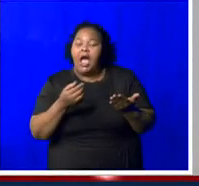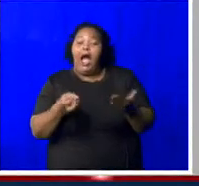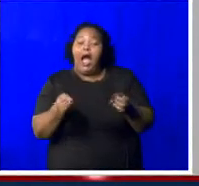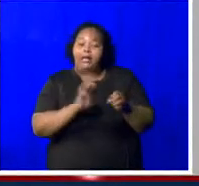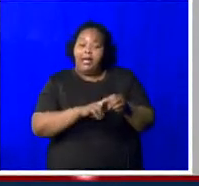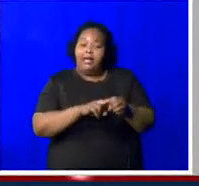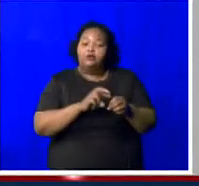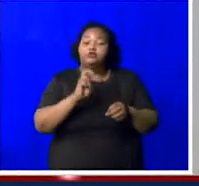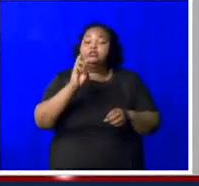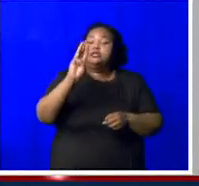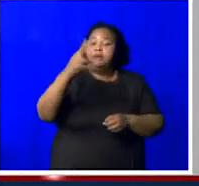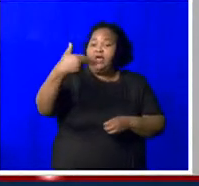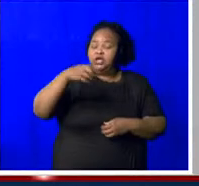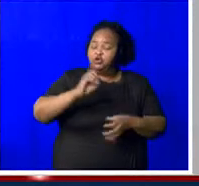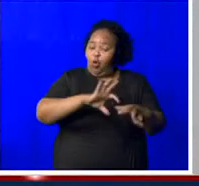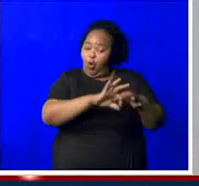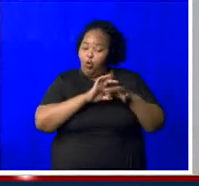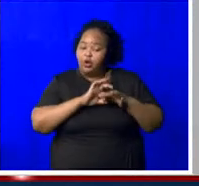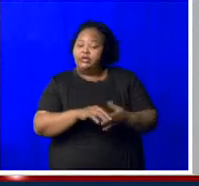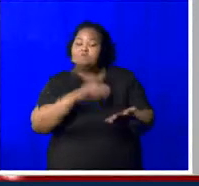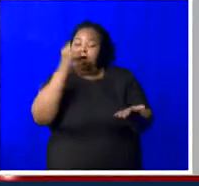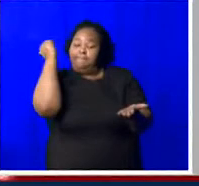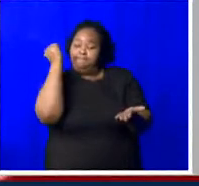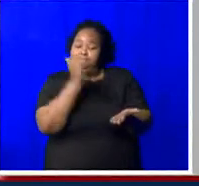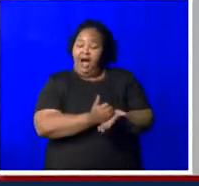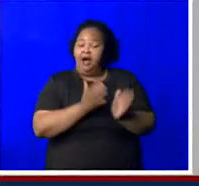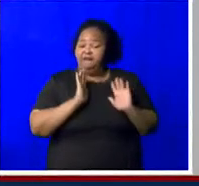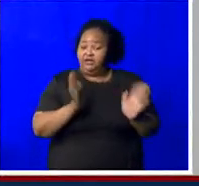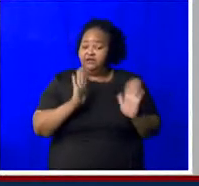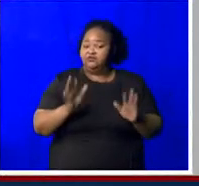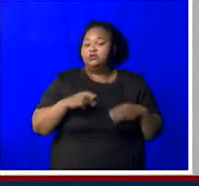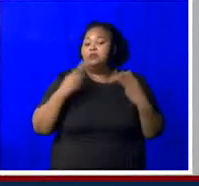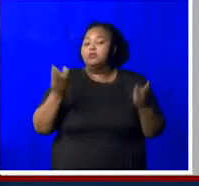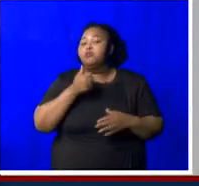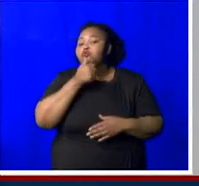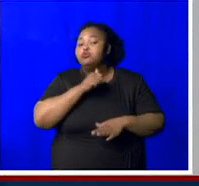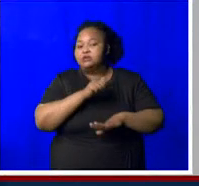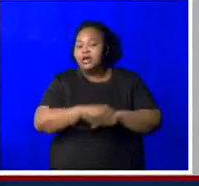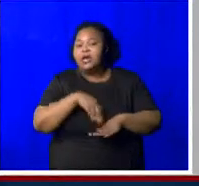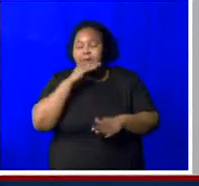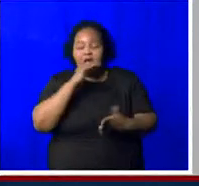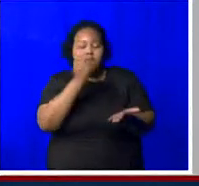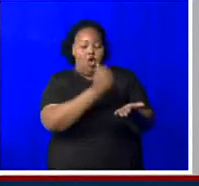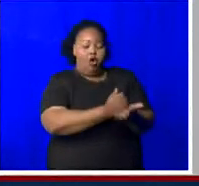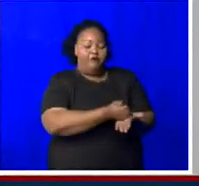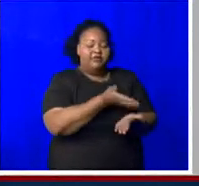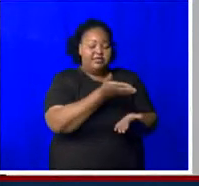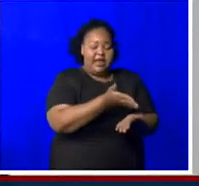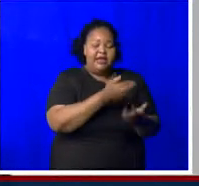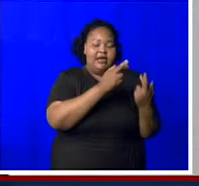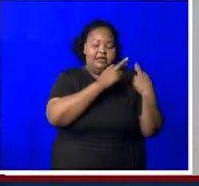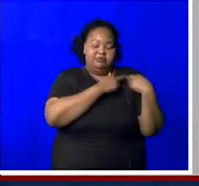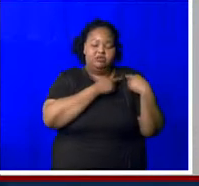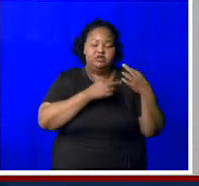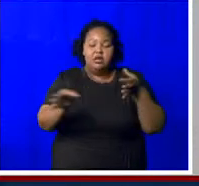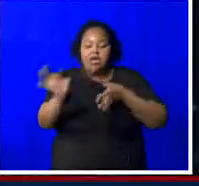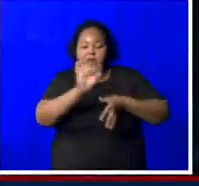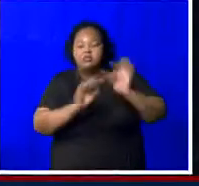uyiphasisileni leyo mithi ukuthi ingaphumiye kubantu so sinayo lelo hhovisi liyasisita kakhulu etiko